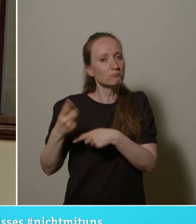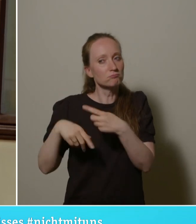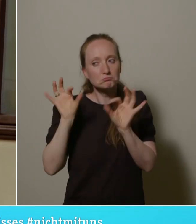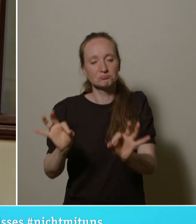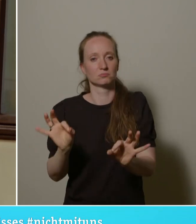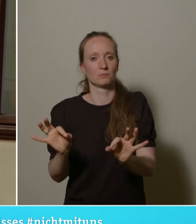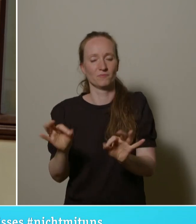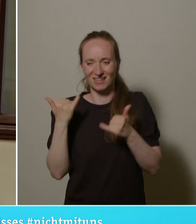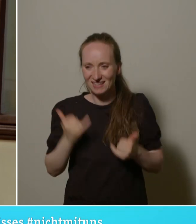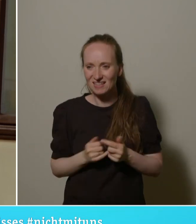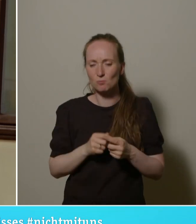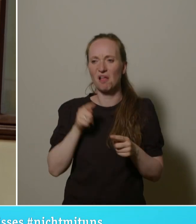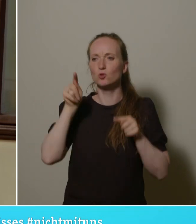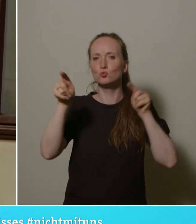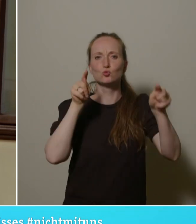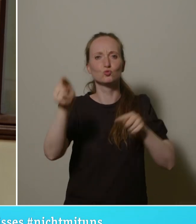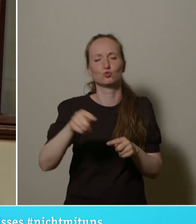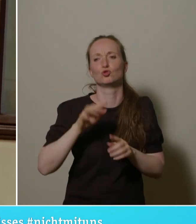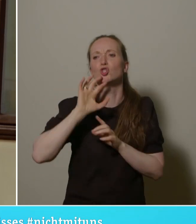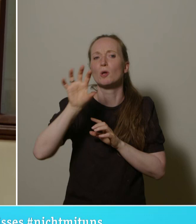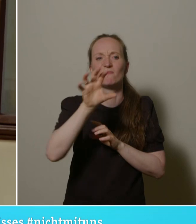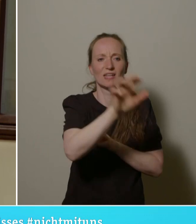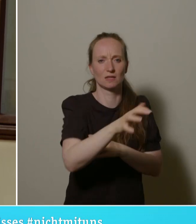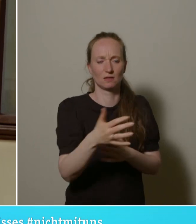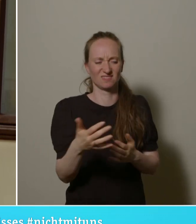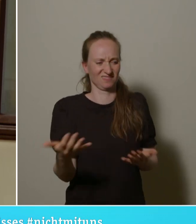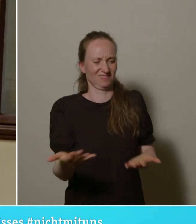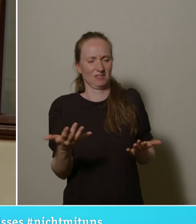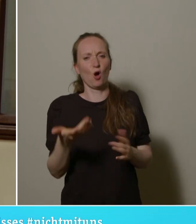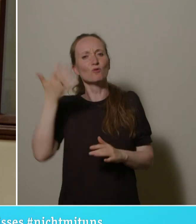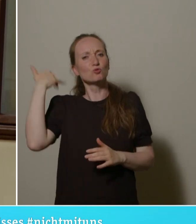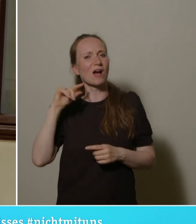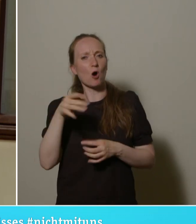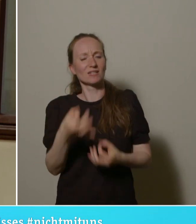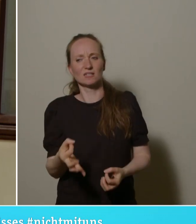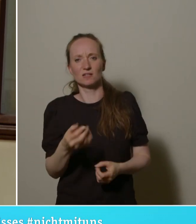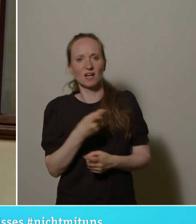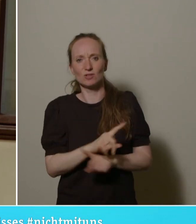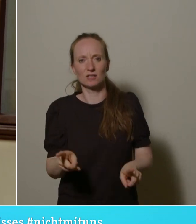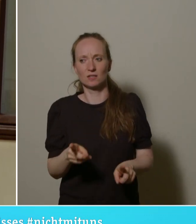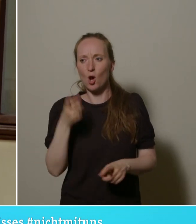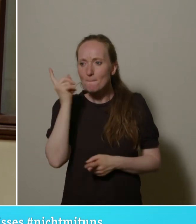wir uns hier gegenseitig beschimpfen müssen. Das haben wir früher auch nicht gemacht. Ja? Genau, muss man nicht. Sachlich dürfen wir uns